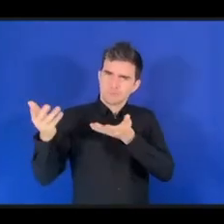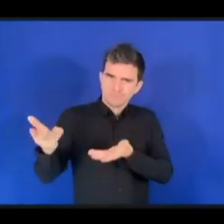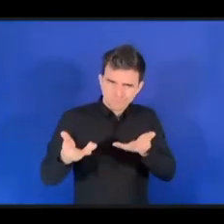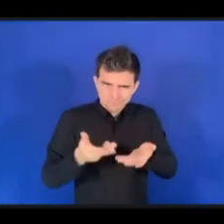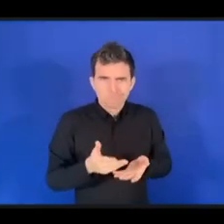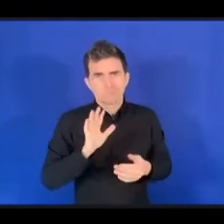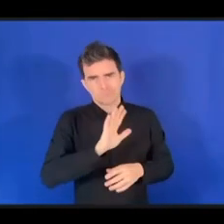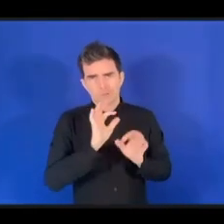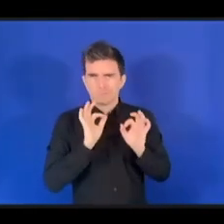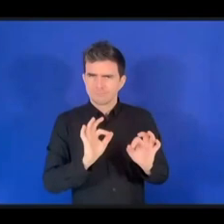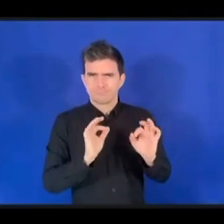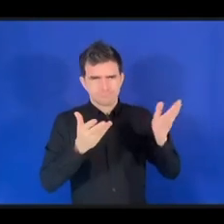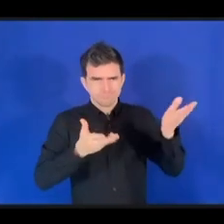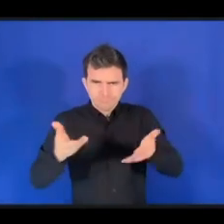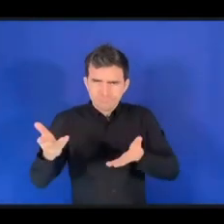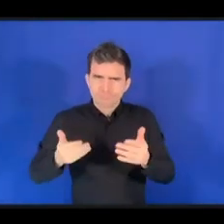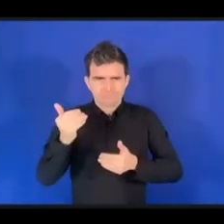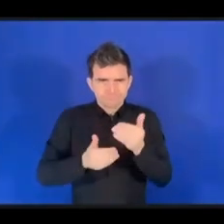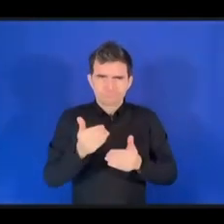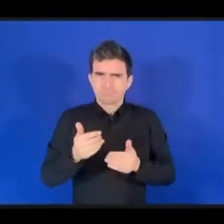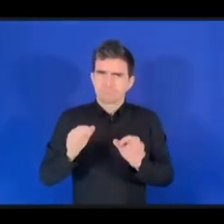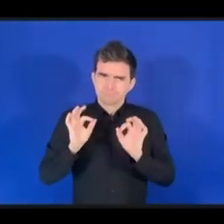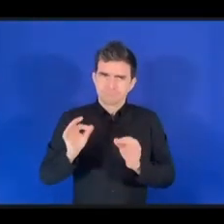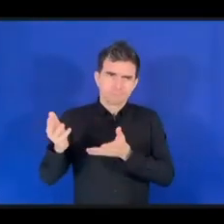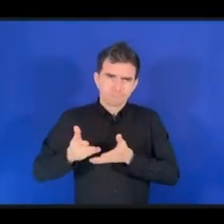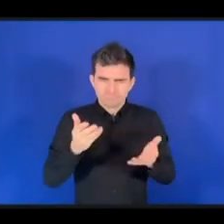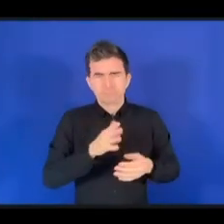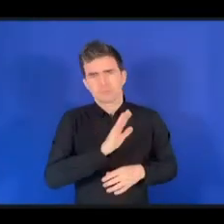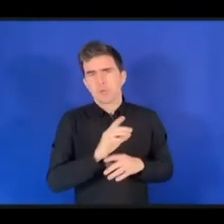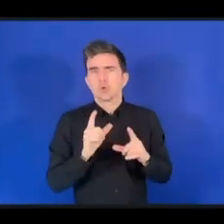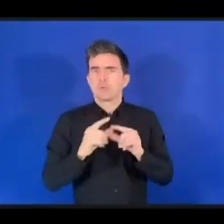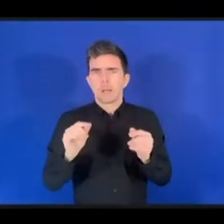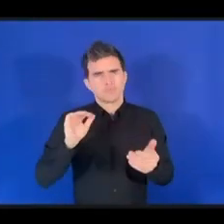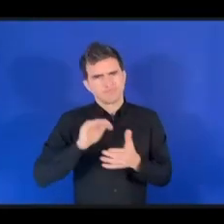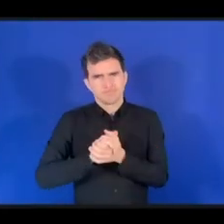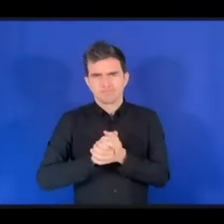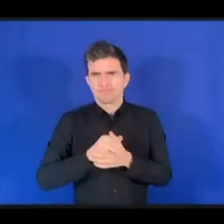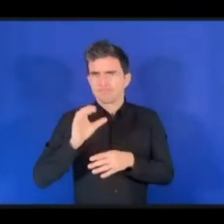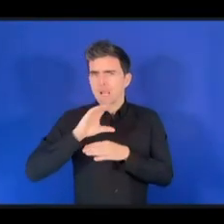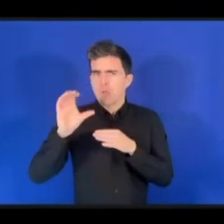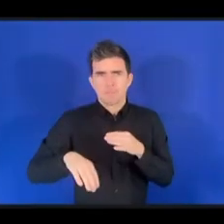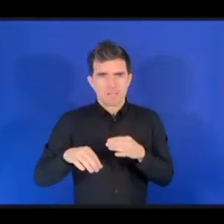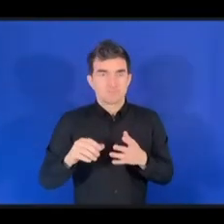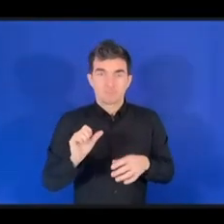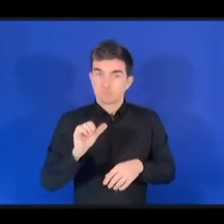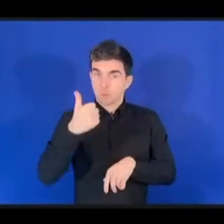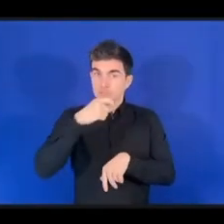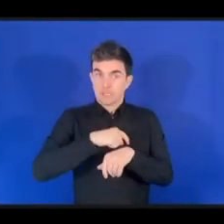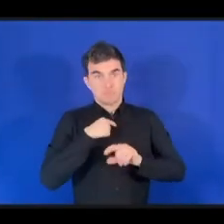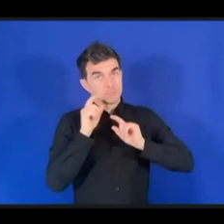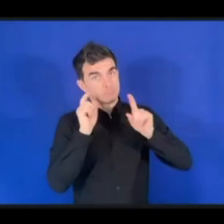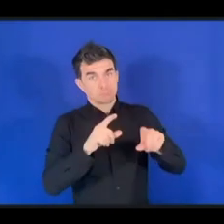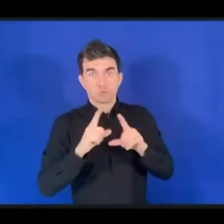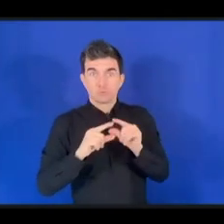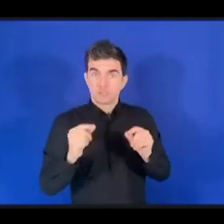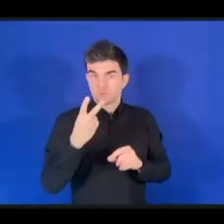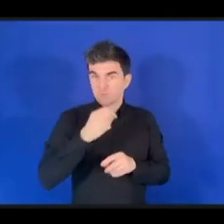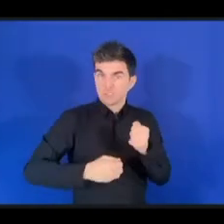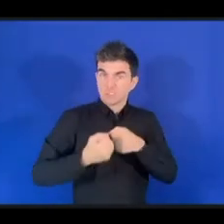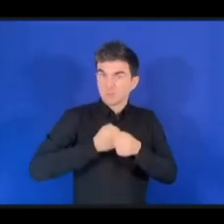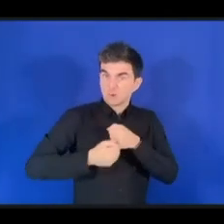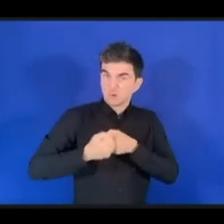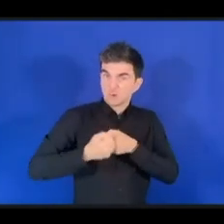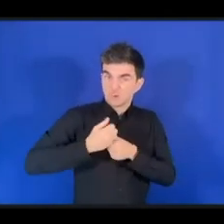un ami des Caraïbes et la première fois que je me suis rendu au Japon il y a plus de 20 ans ça a été avec le soutien de